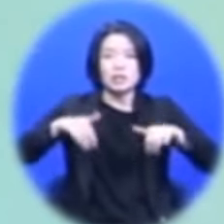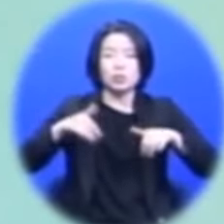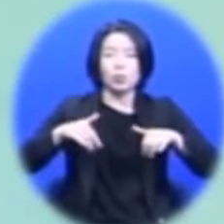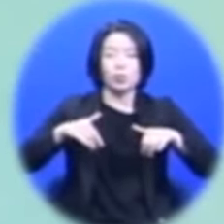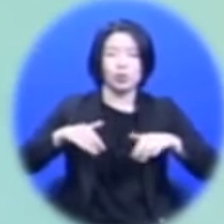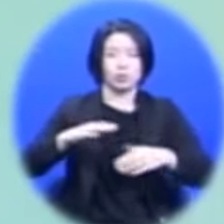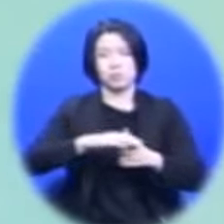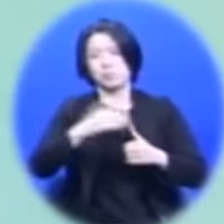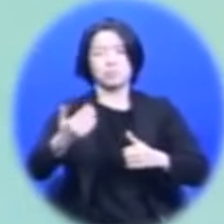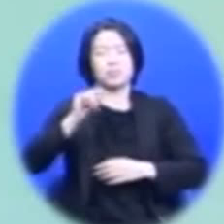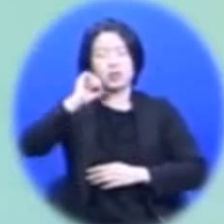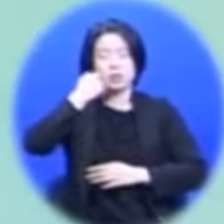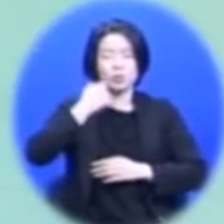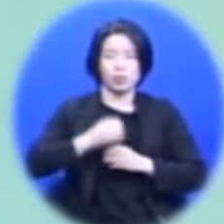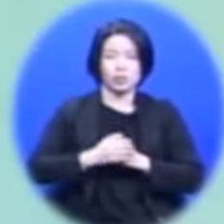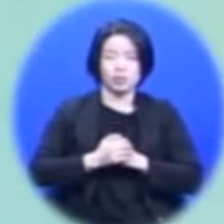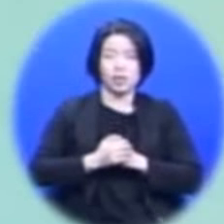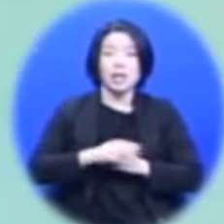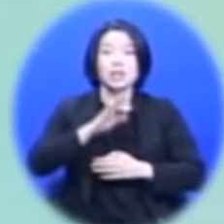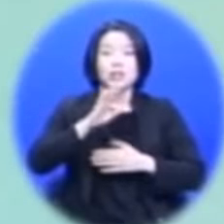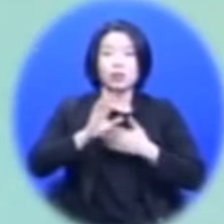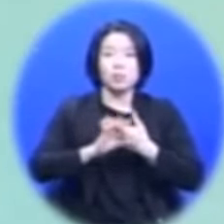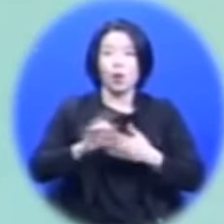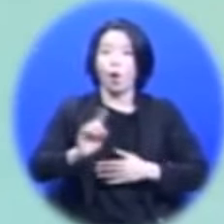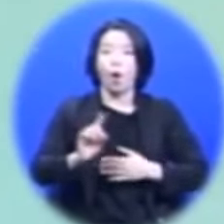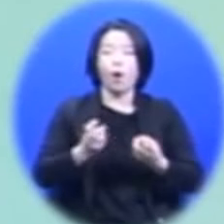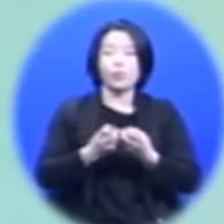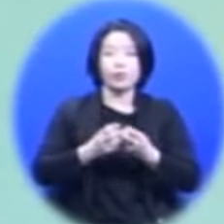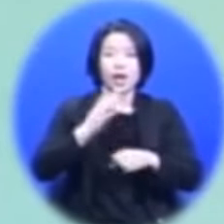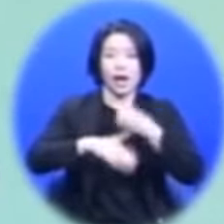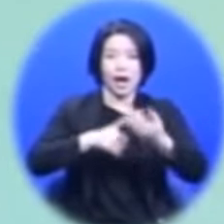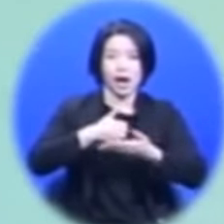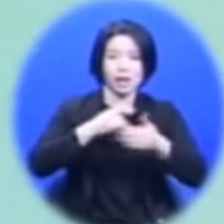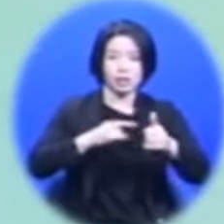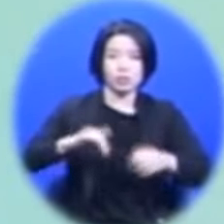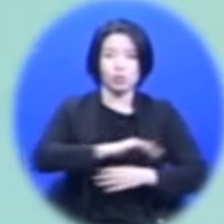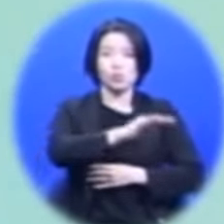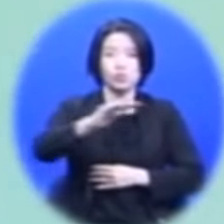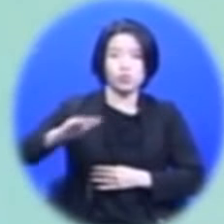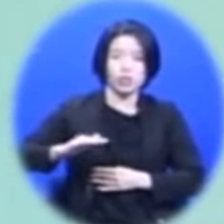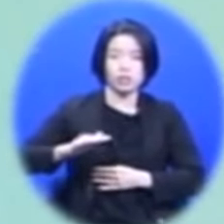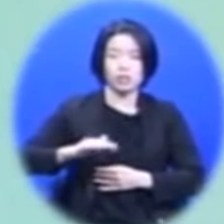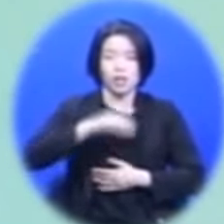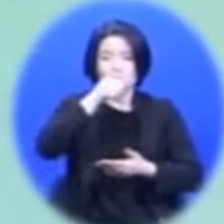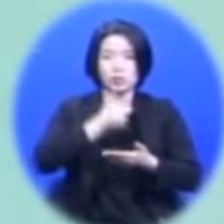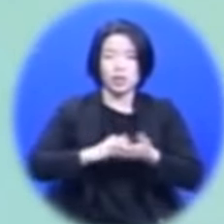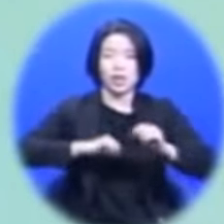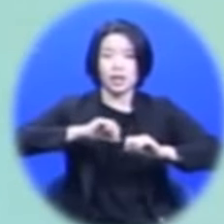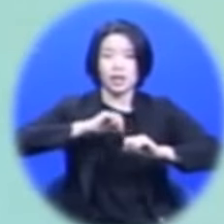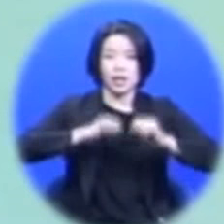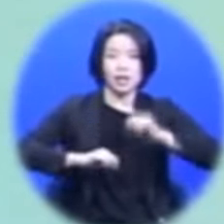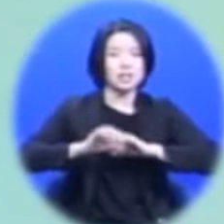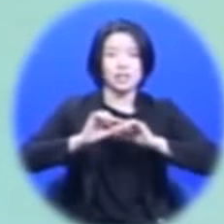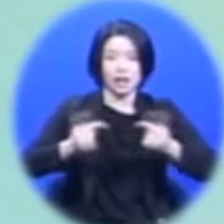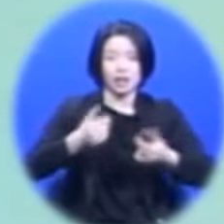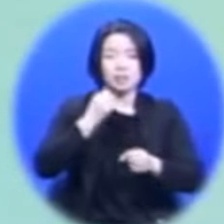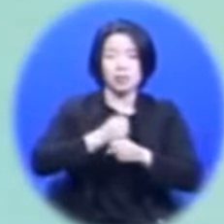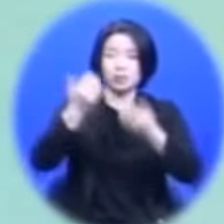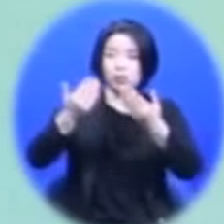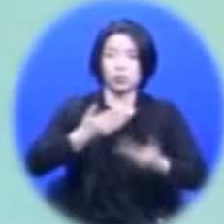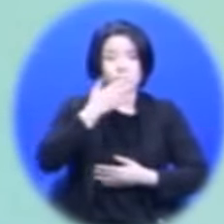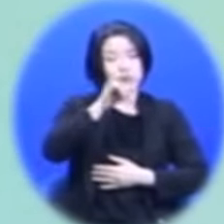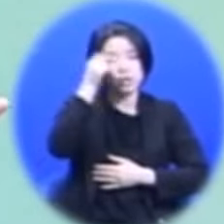벗어나지를 못하는 겁니다. 그러면 어떻게 하나님께서 우리를 죄 안 짓게 만들어 주실 수 있나?